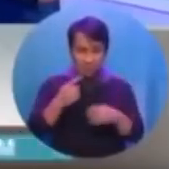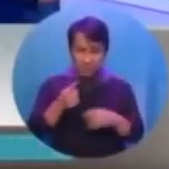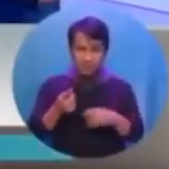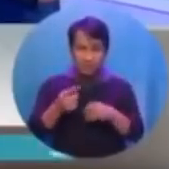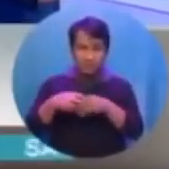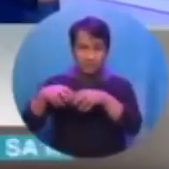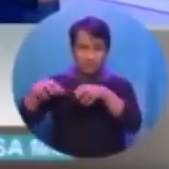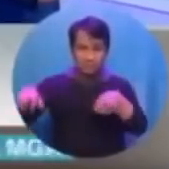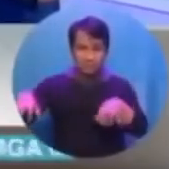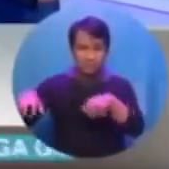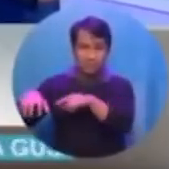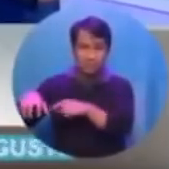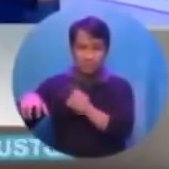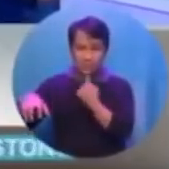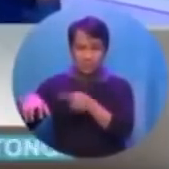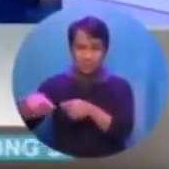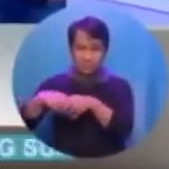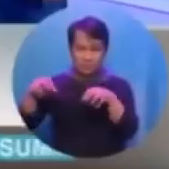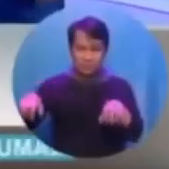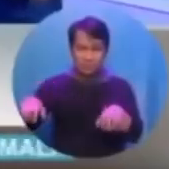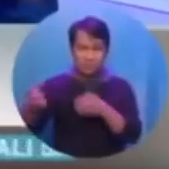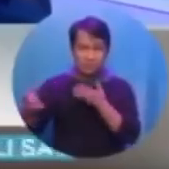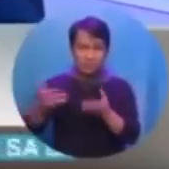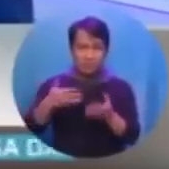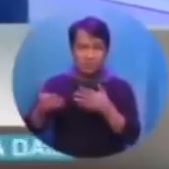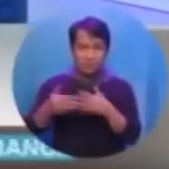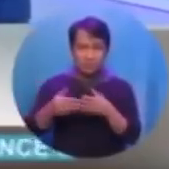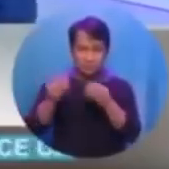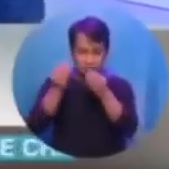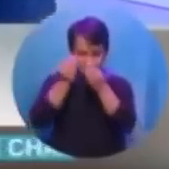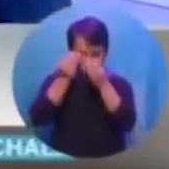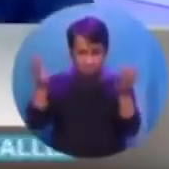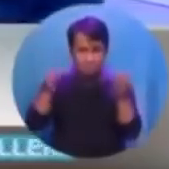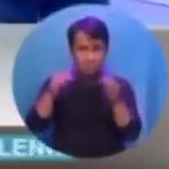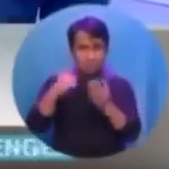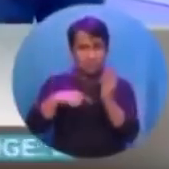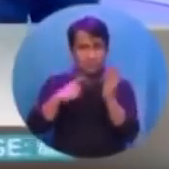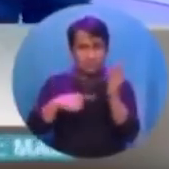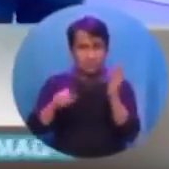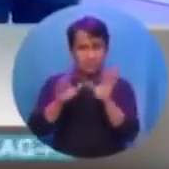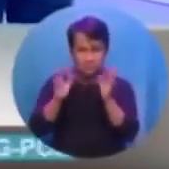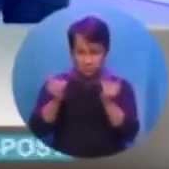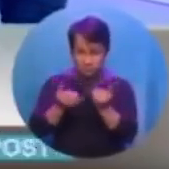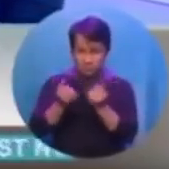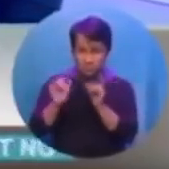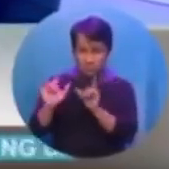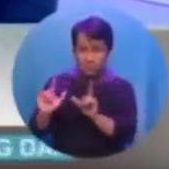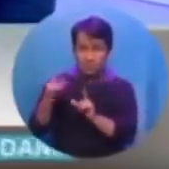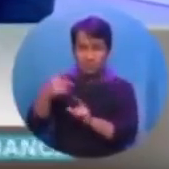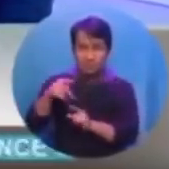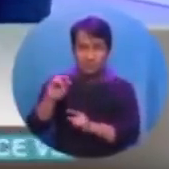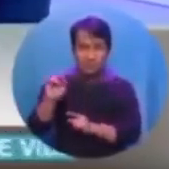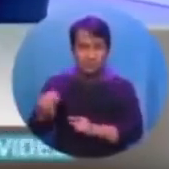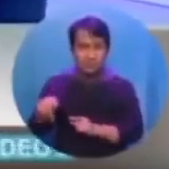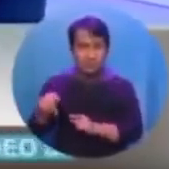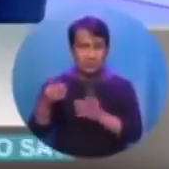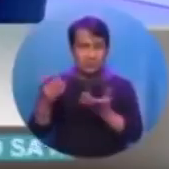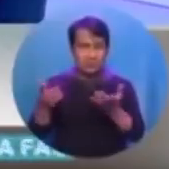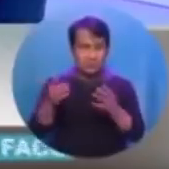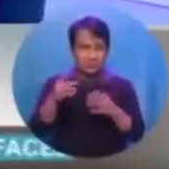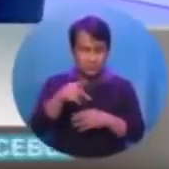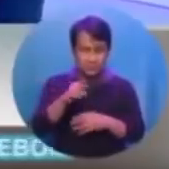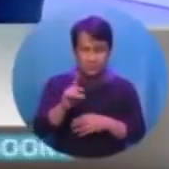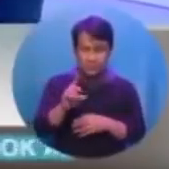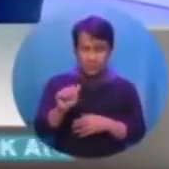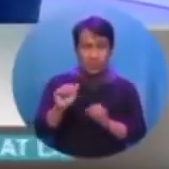Kapitbahay lang namin, idol. Okay. However, gusto ko pong linawin na sa mga manonood. Chinek na po namin sa barangay, chinek po namin sa PNP, maging sa